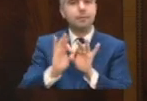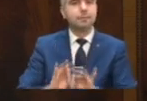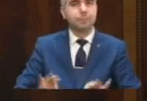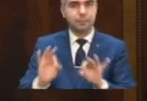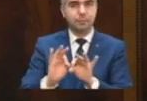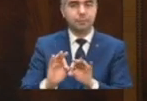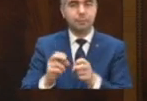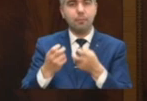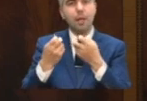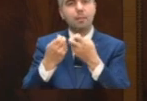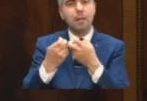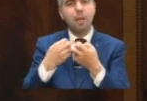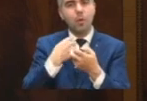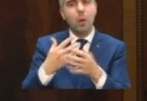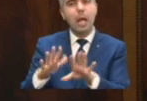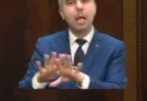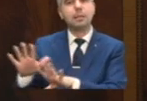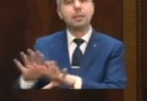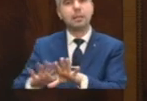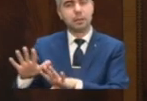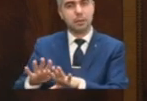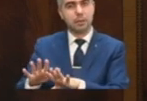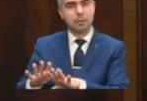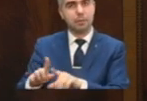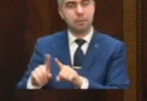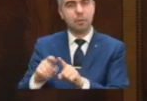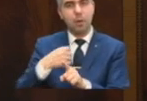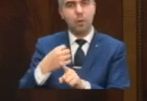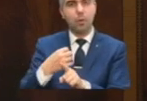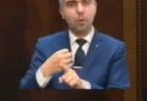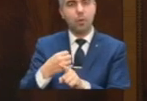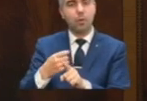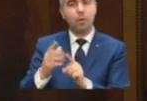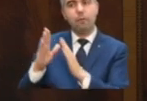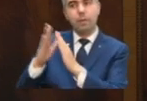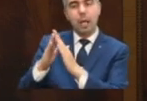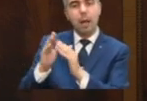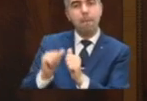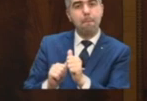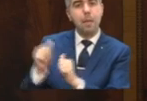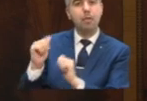المثال اخيرا ديال اكادير. عندنا احياء نسميها احياء سفوح الجبال، يعني كارتي بيمو.